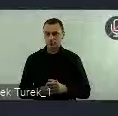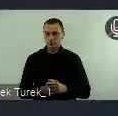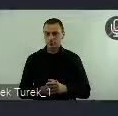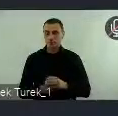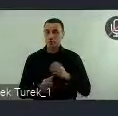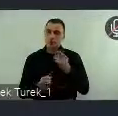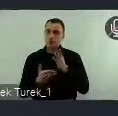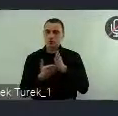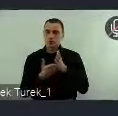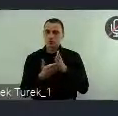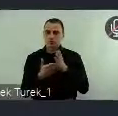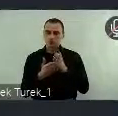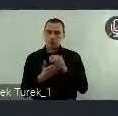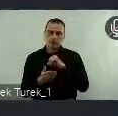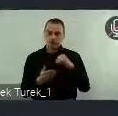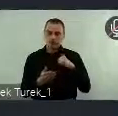wysiłek